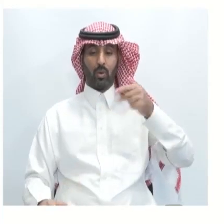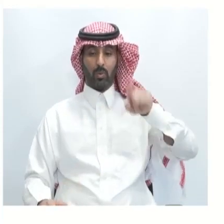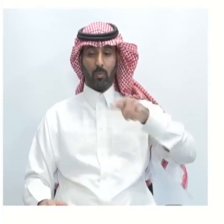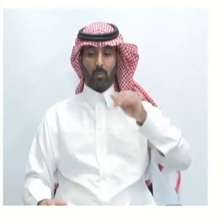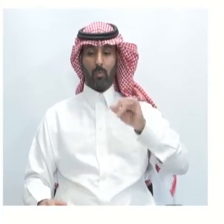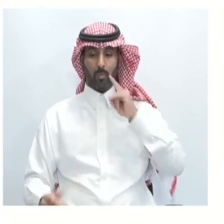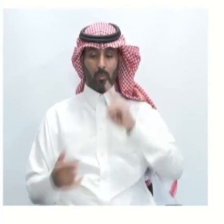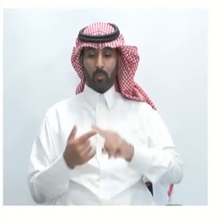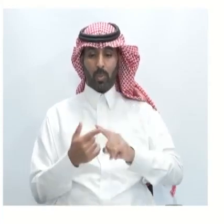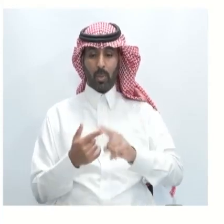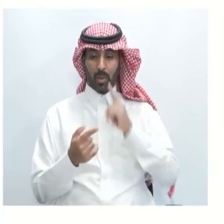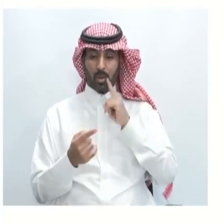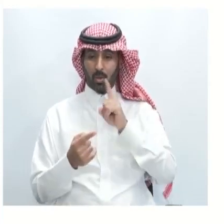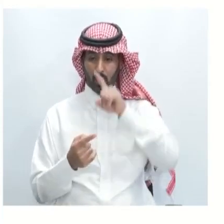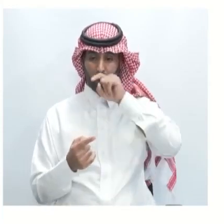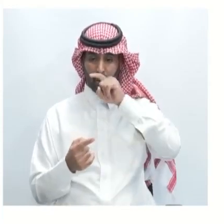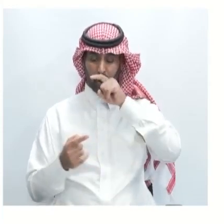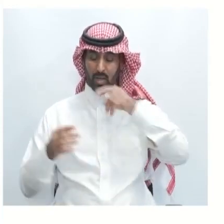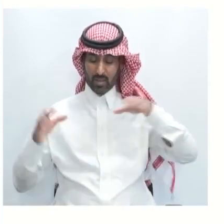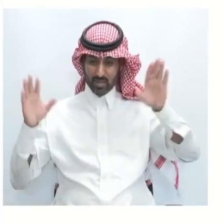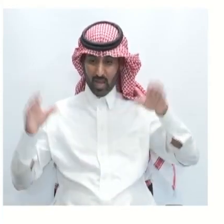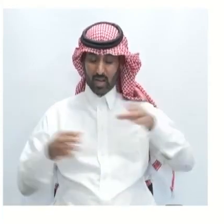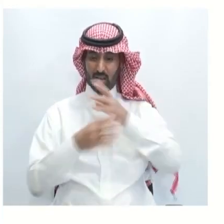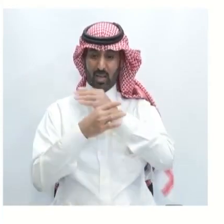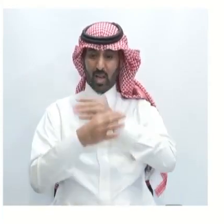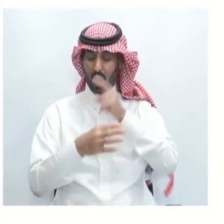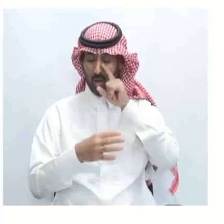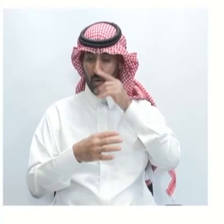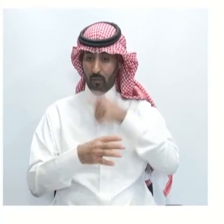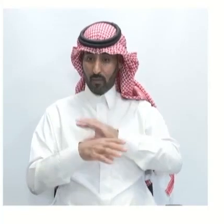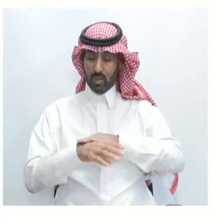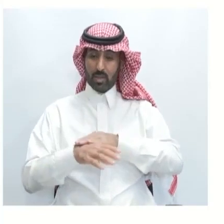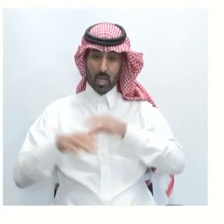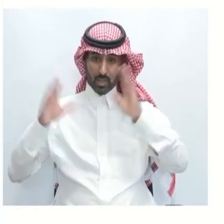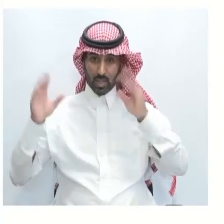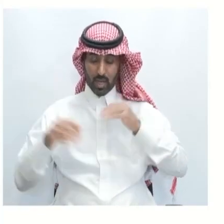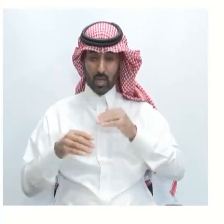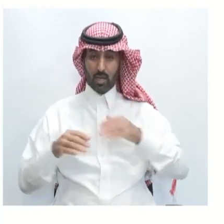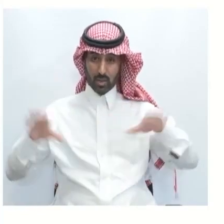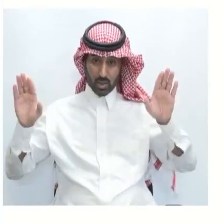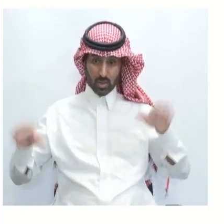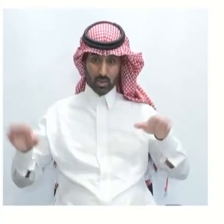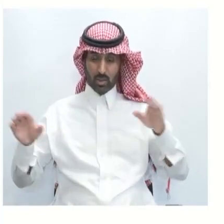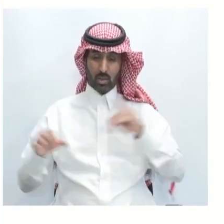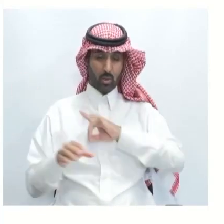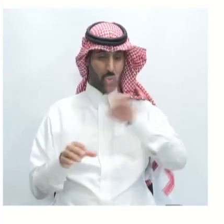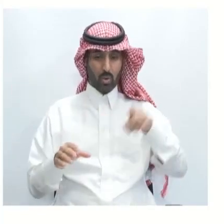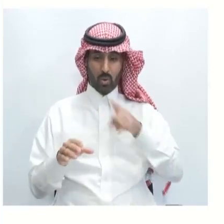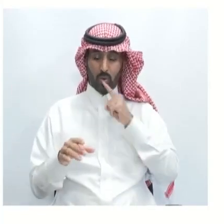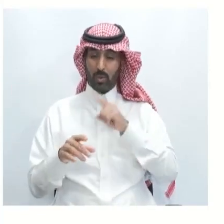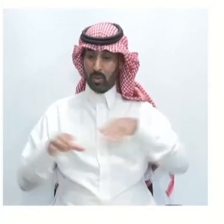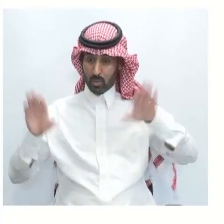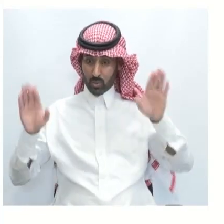كل صقر له جناح مقدمه كبرى موجبه كل ما له